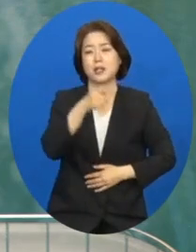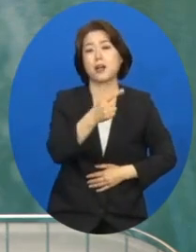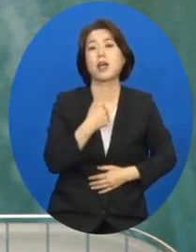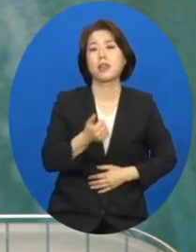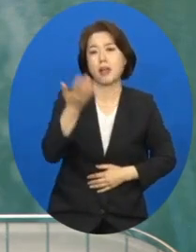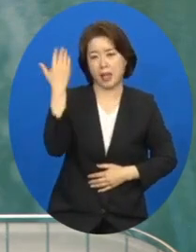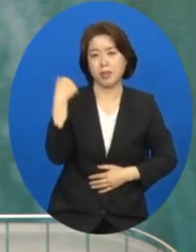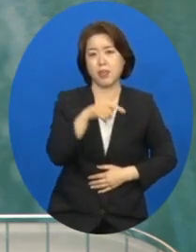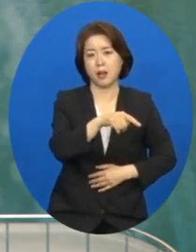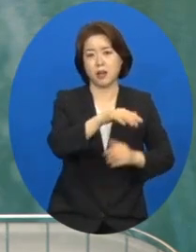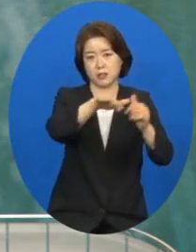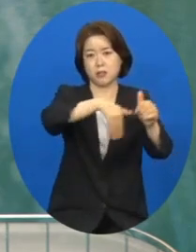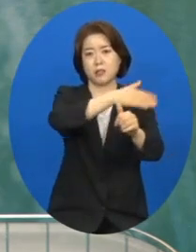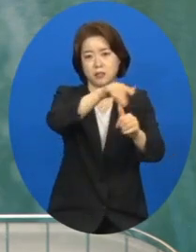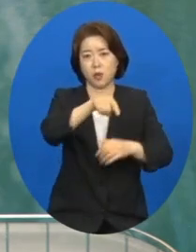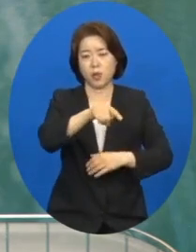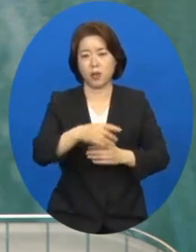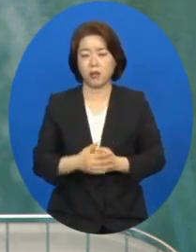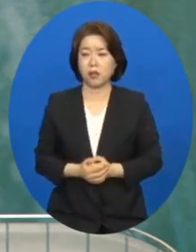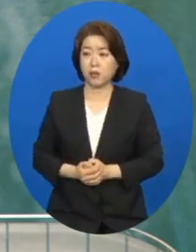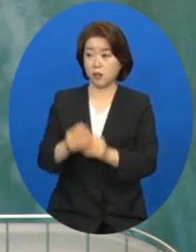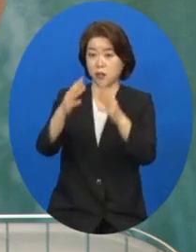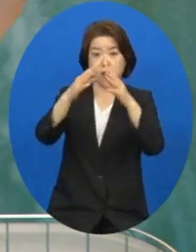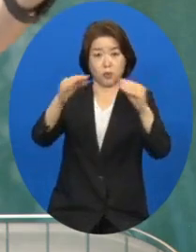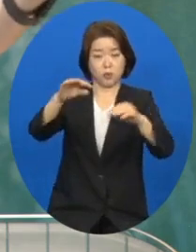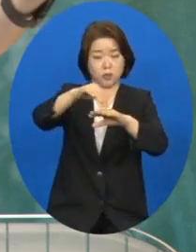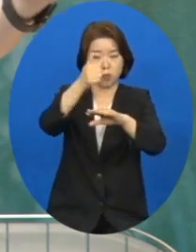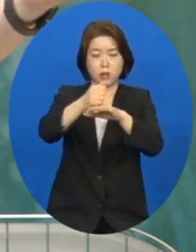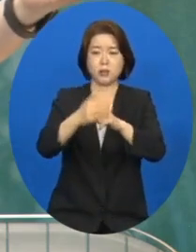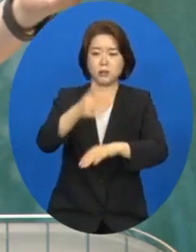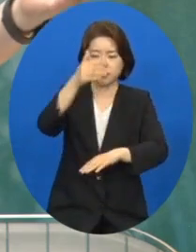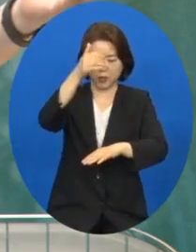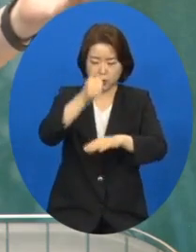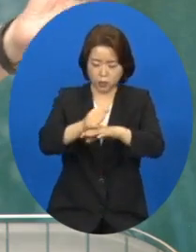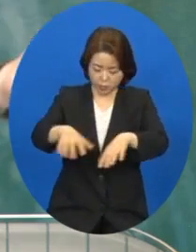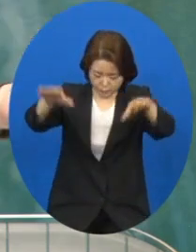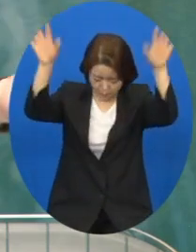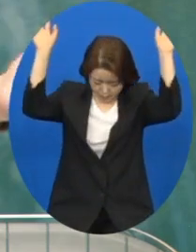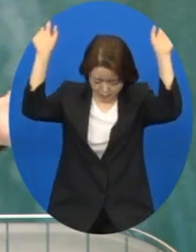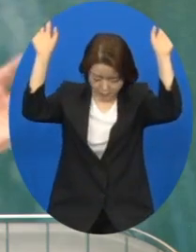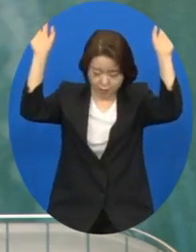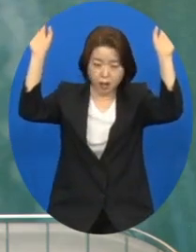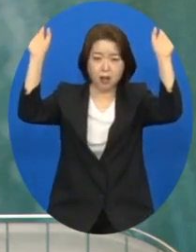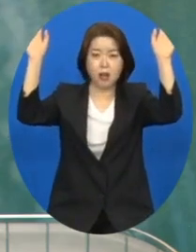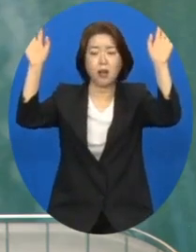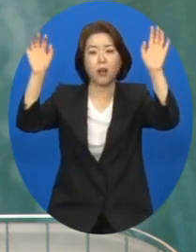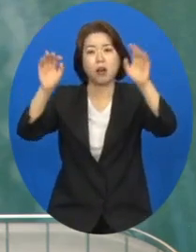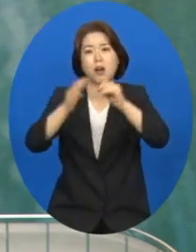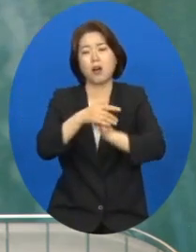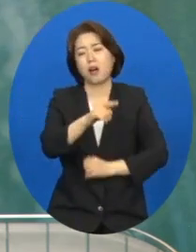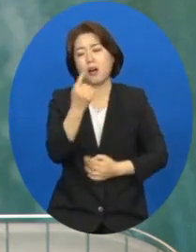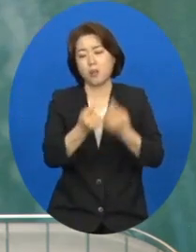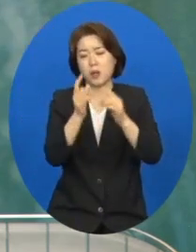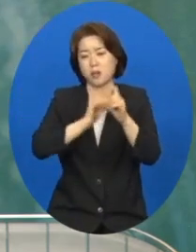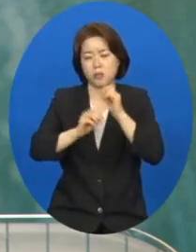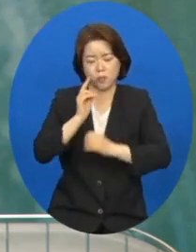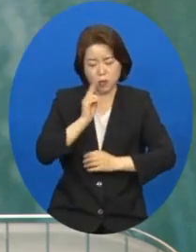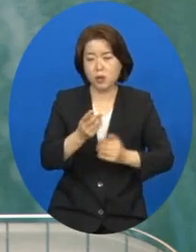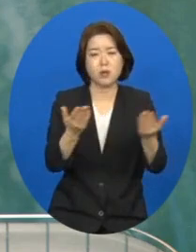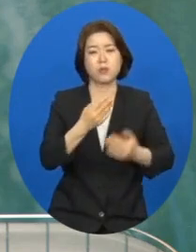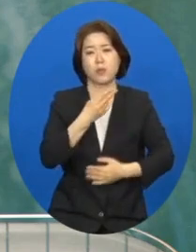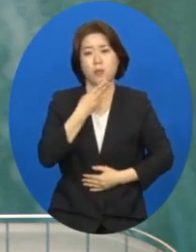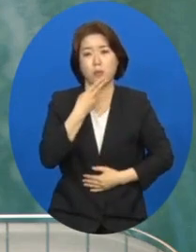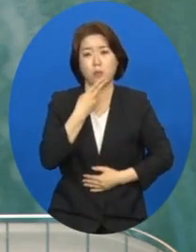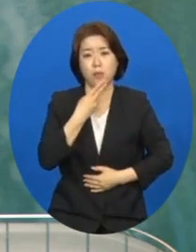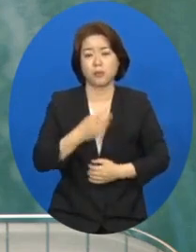그 시절입니다. 바로가 결국은 손을 들지요. 이보다 더 끔찍한 일은 없으니까.